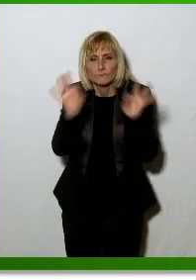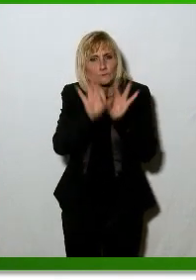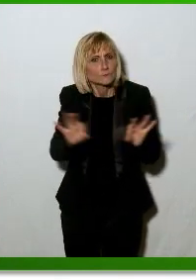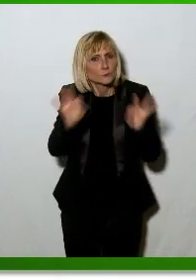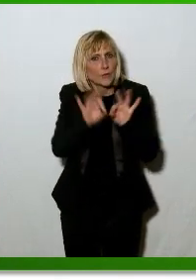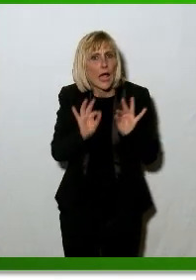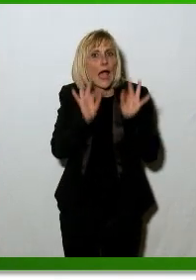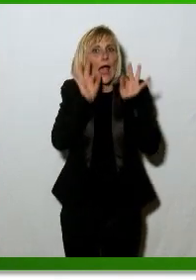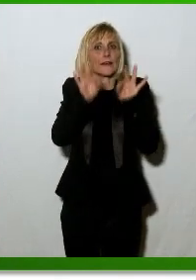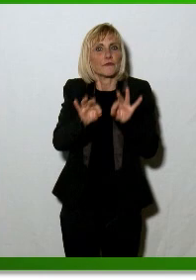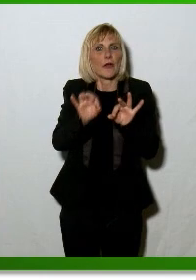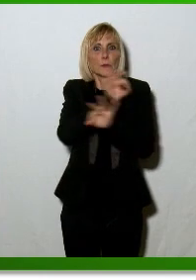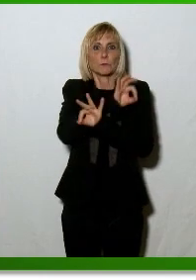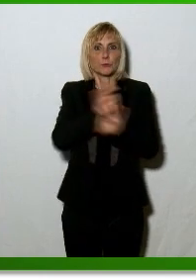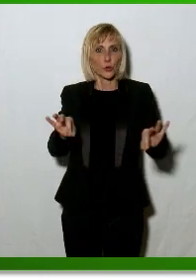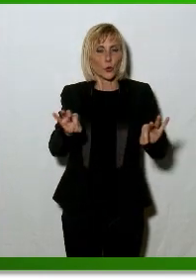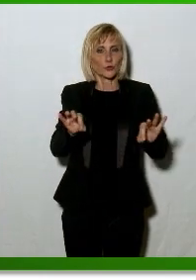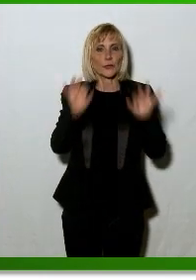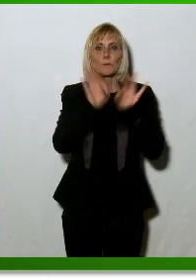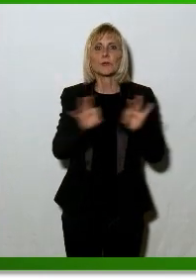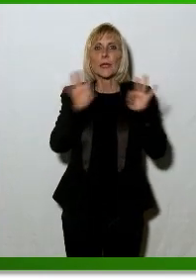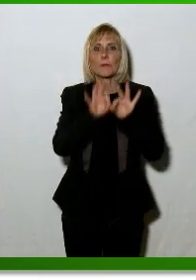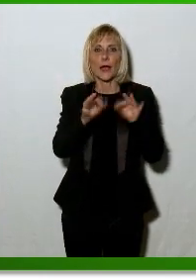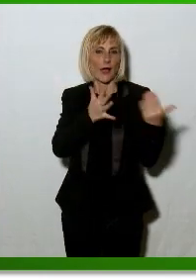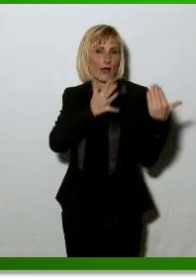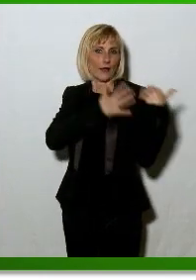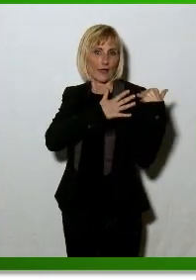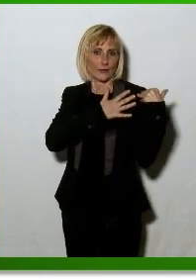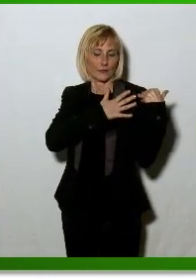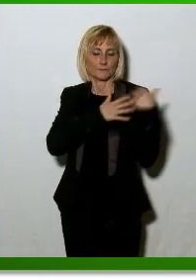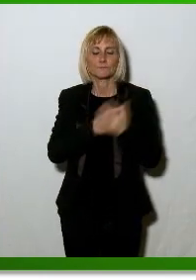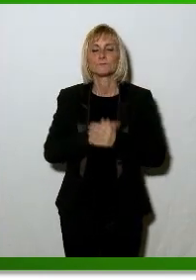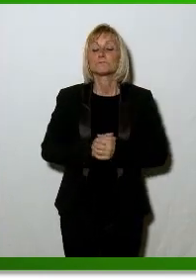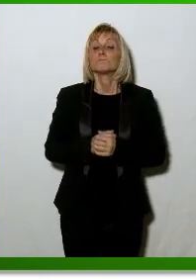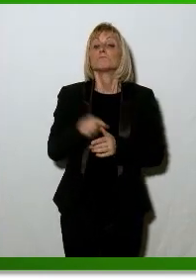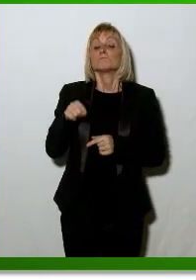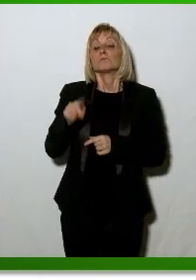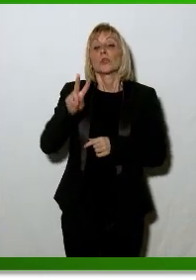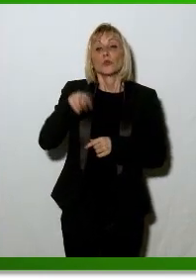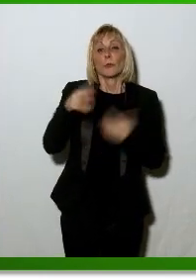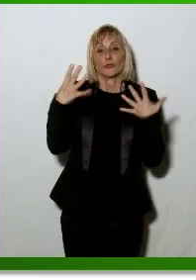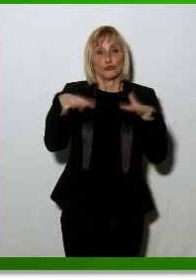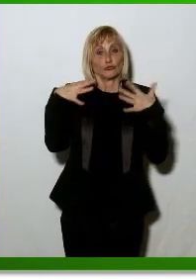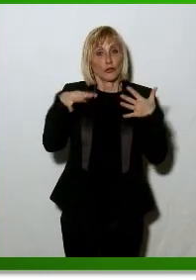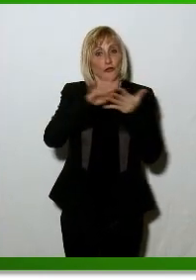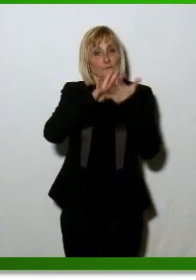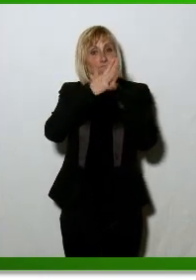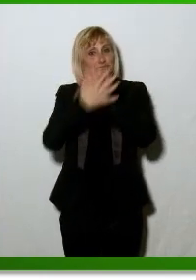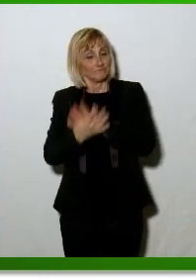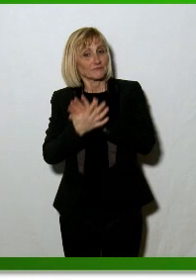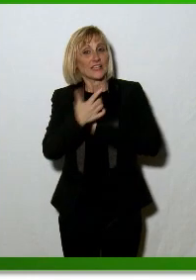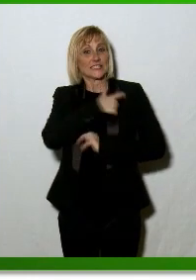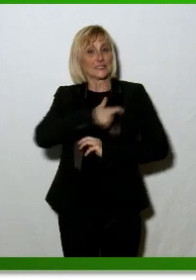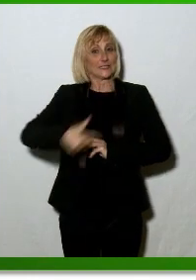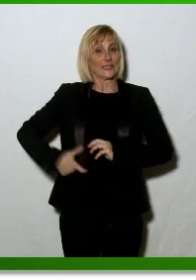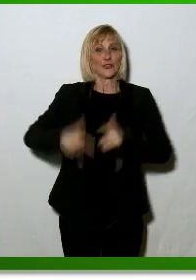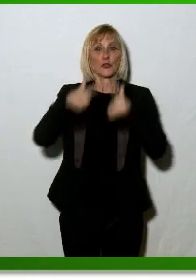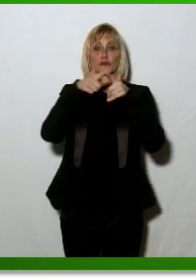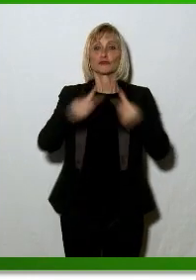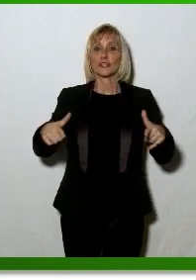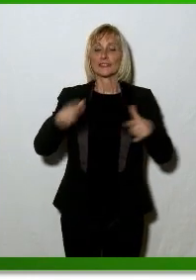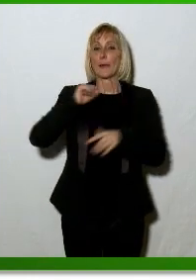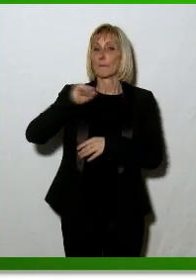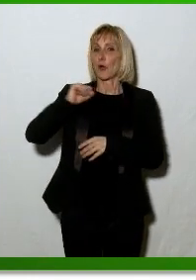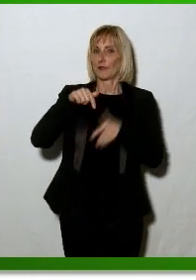responsabilità a cui siamo chiamati nel 2019 Poi sono diventato sindaco della meravigliosa città in cui